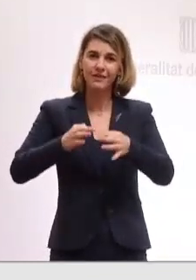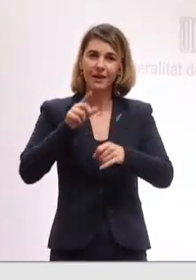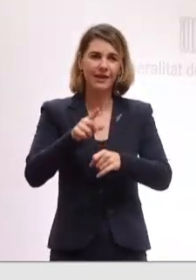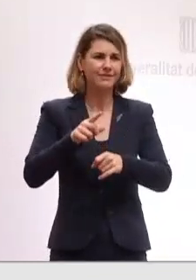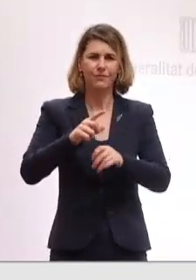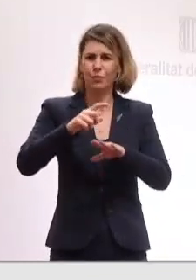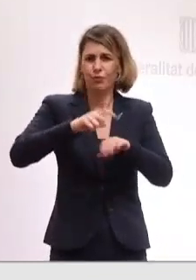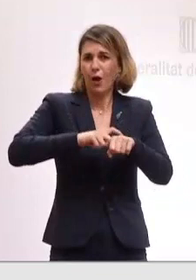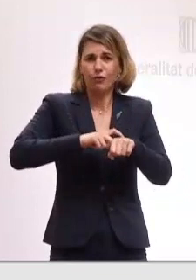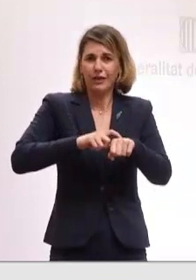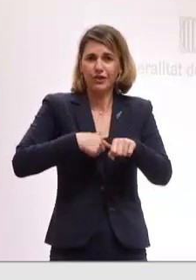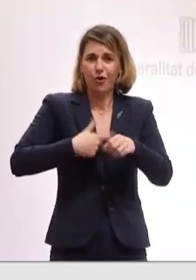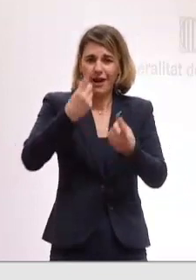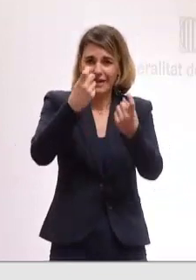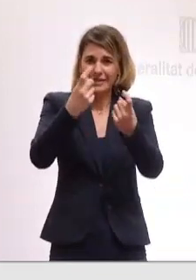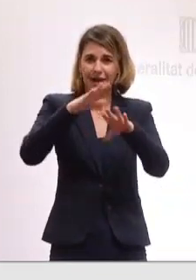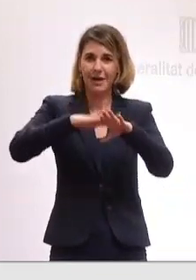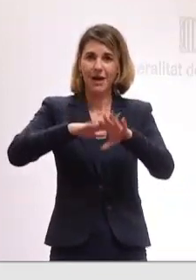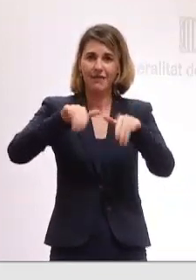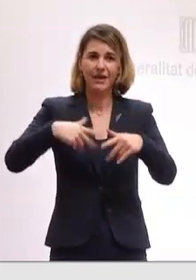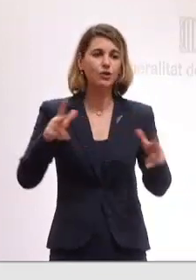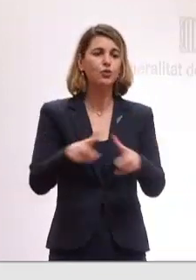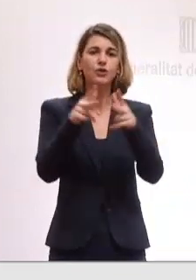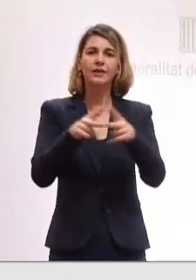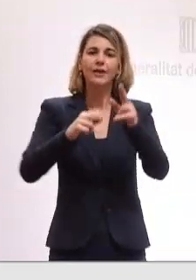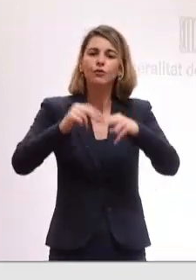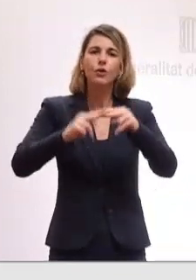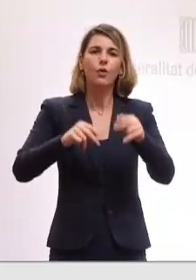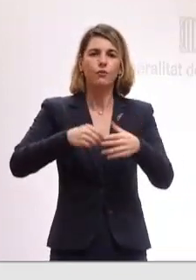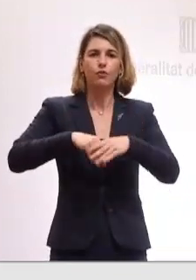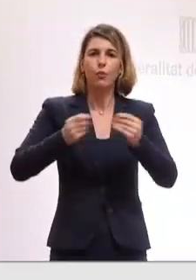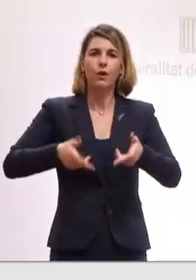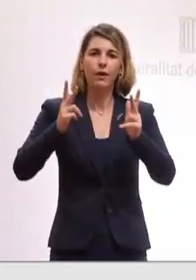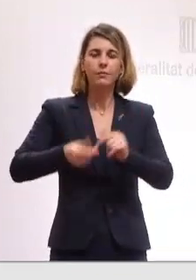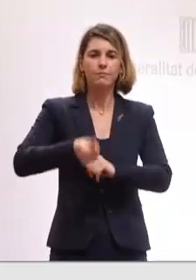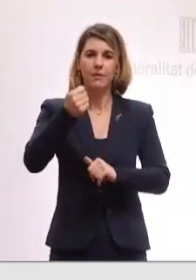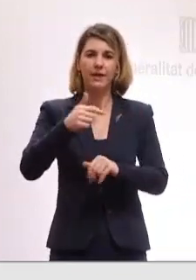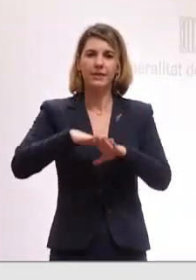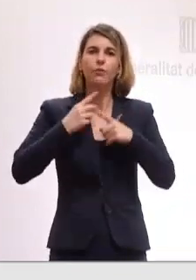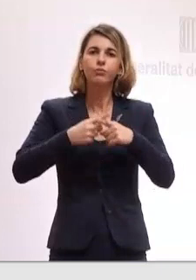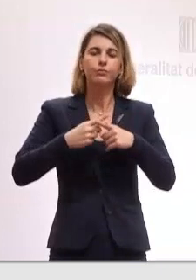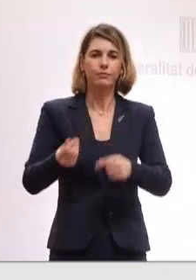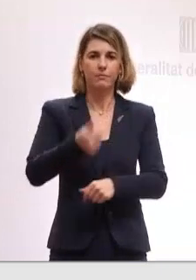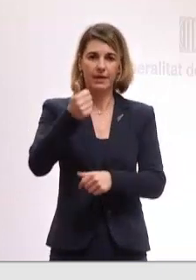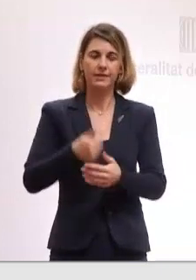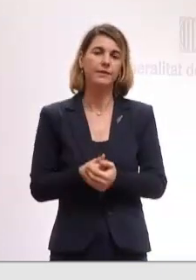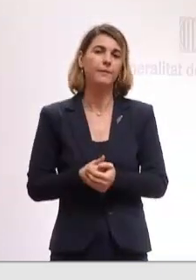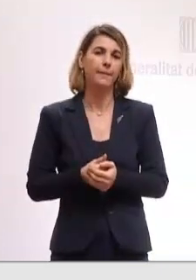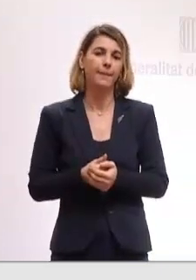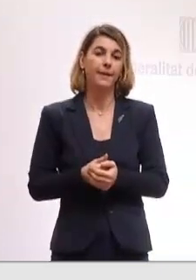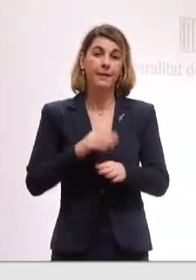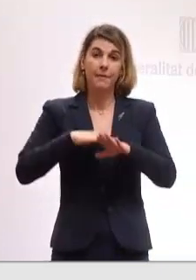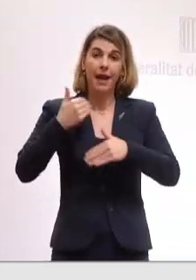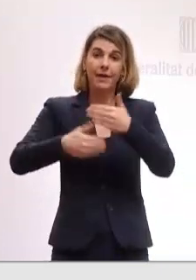condició necessària per a la construcció d'una societat més democràtica i més convivencial. I per